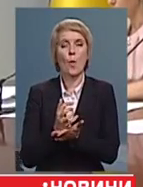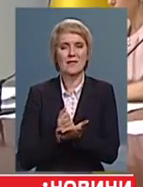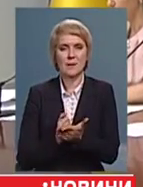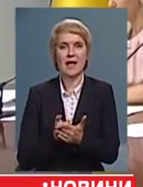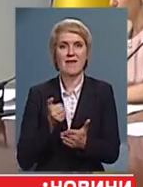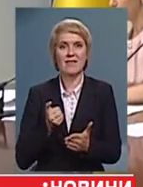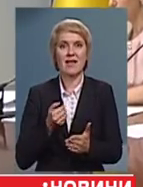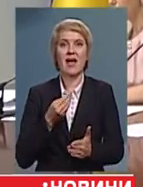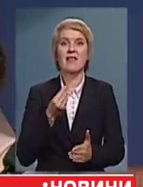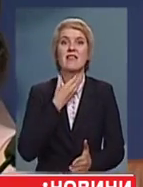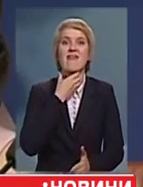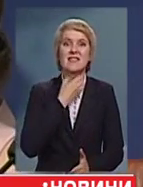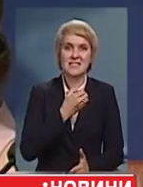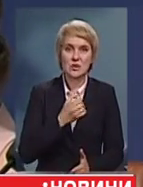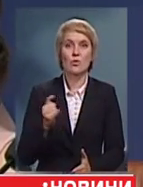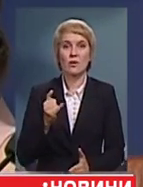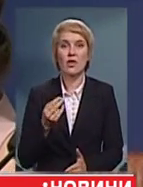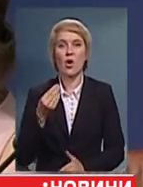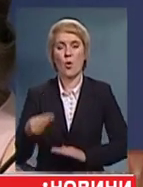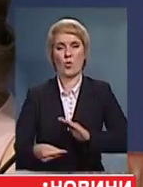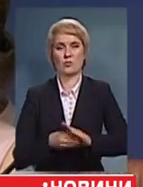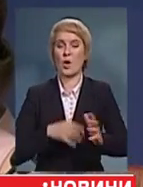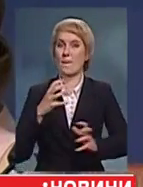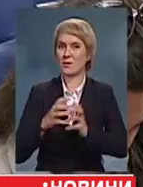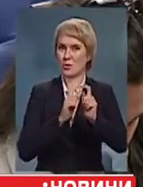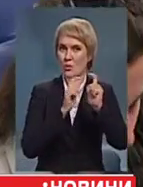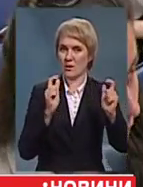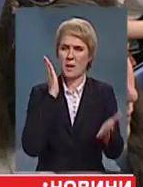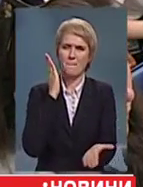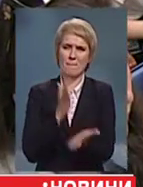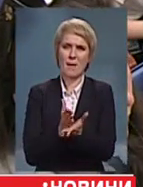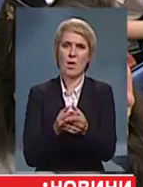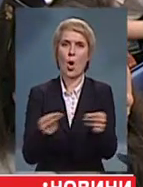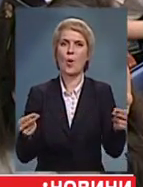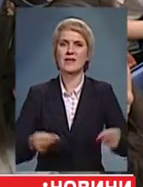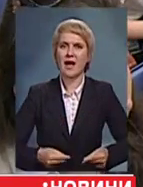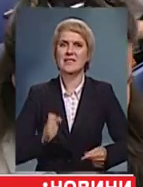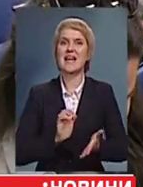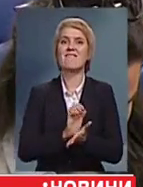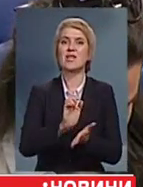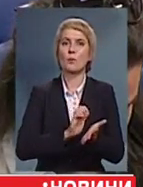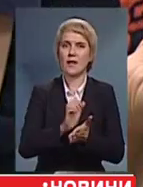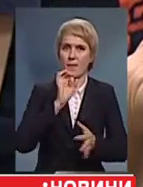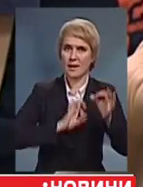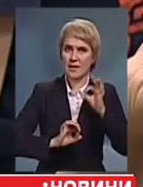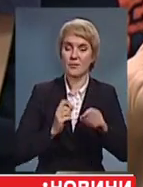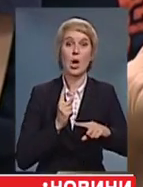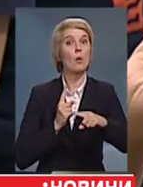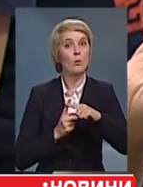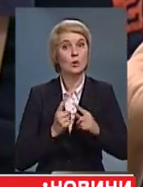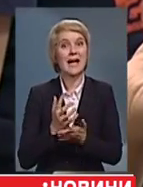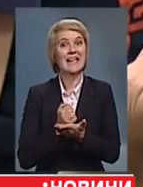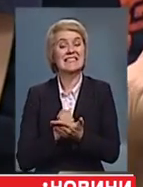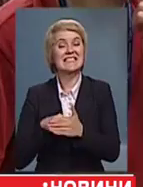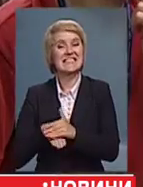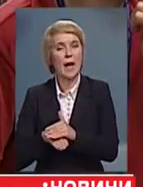та корупції, оскільки в міжнародних компаній прямі контракти із виробниками ліків плюс запаси на